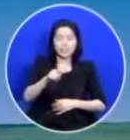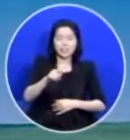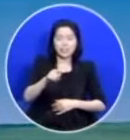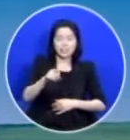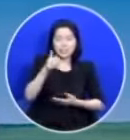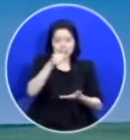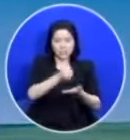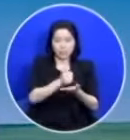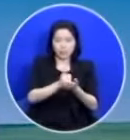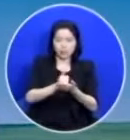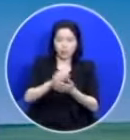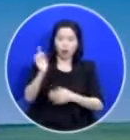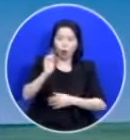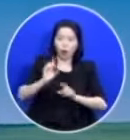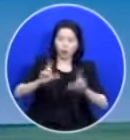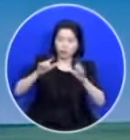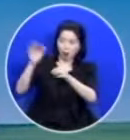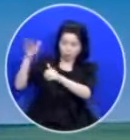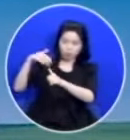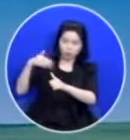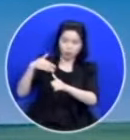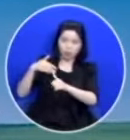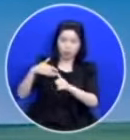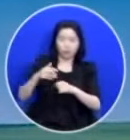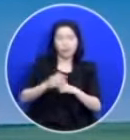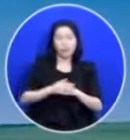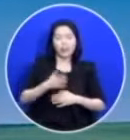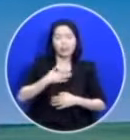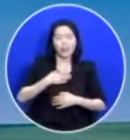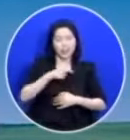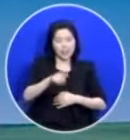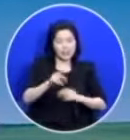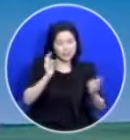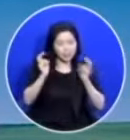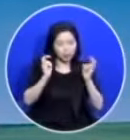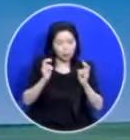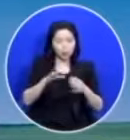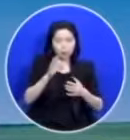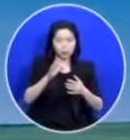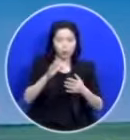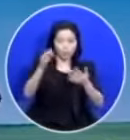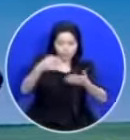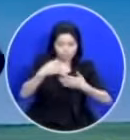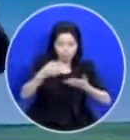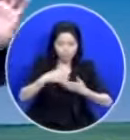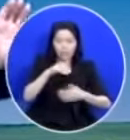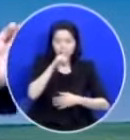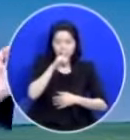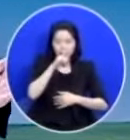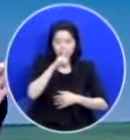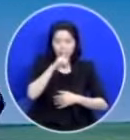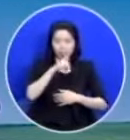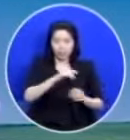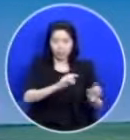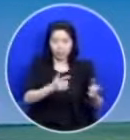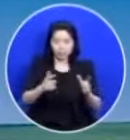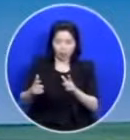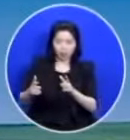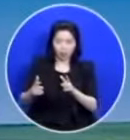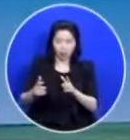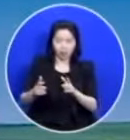장로님을 부르셨어요 불러서는 내가이 기업을 통해서 돈을 너무 많이 벌어서 지금 여러 기업 건축